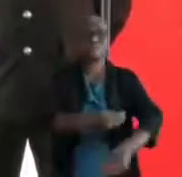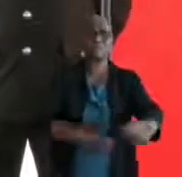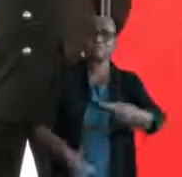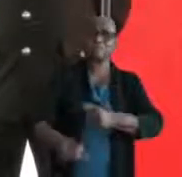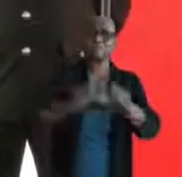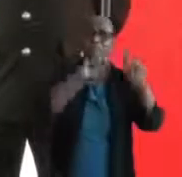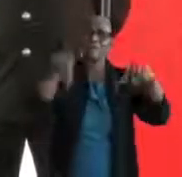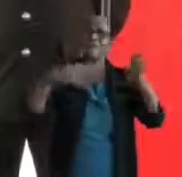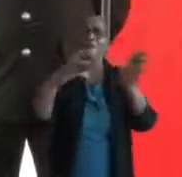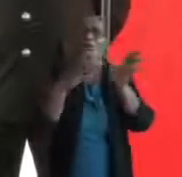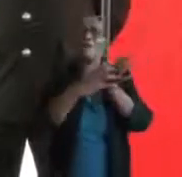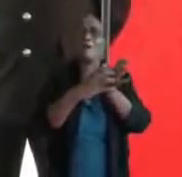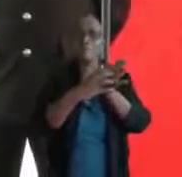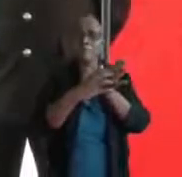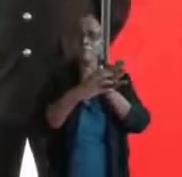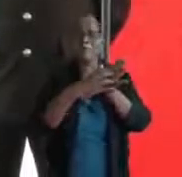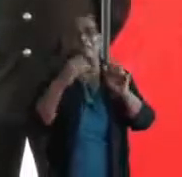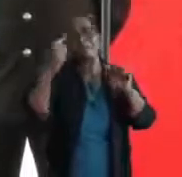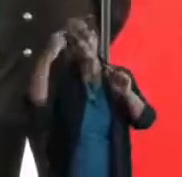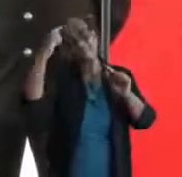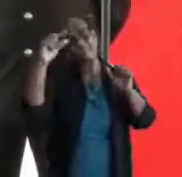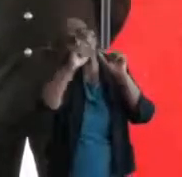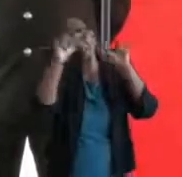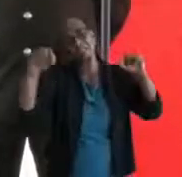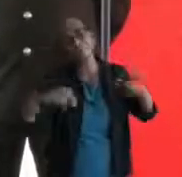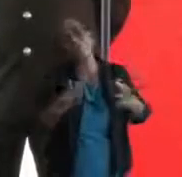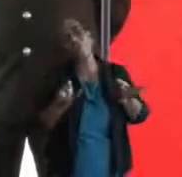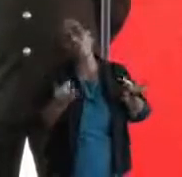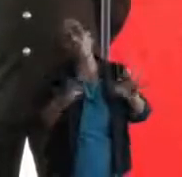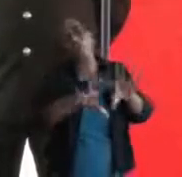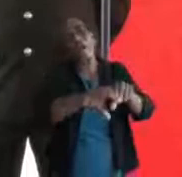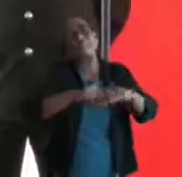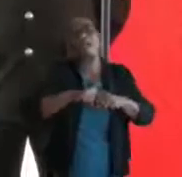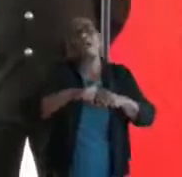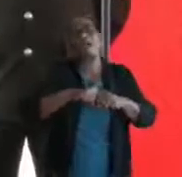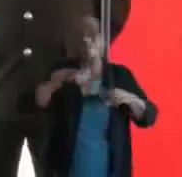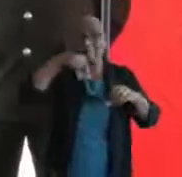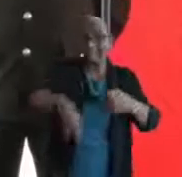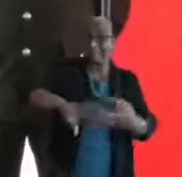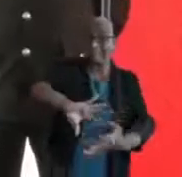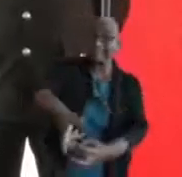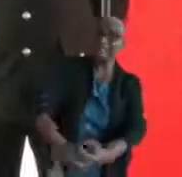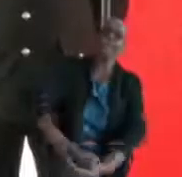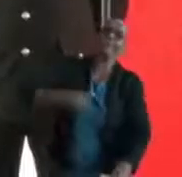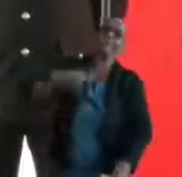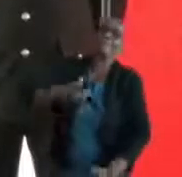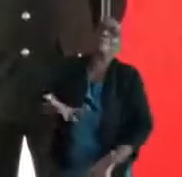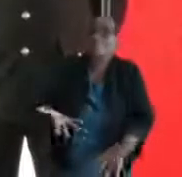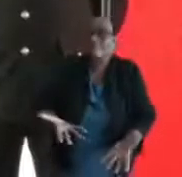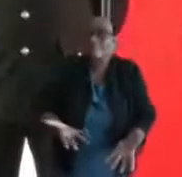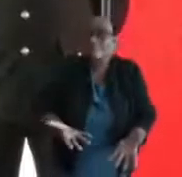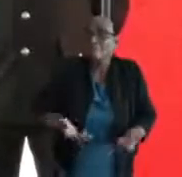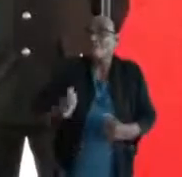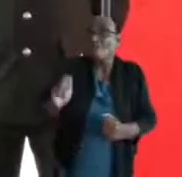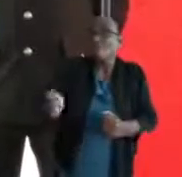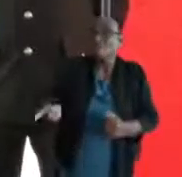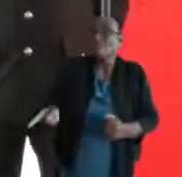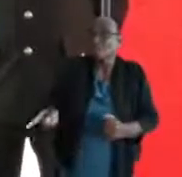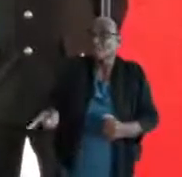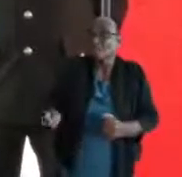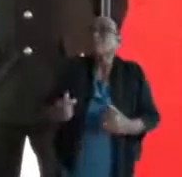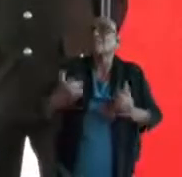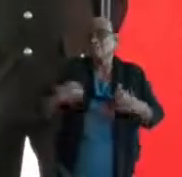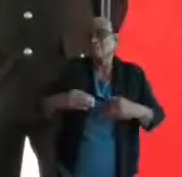kaart te brengen en een strategie uit te stippelen om uit de crisis te komen mijn vorige er